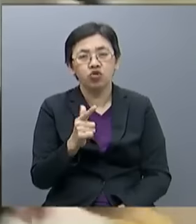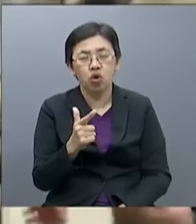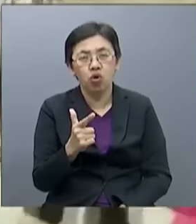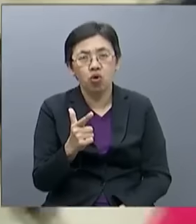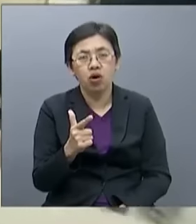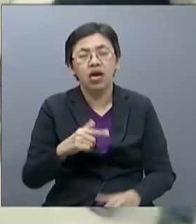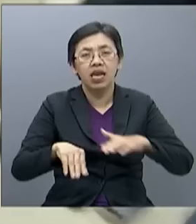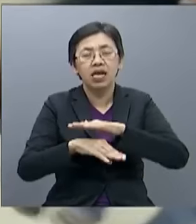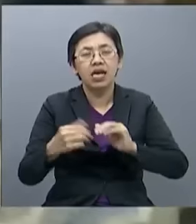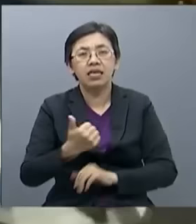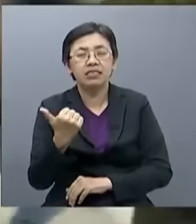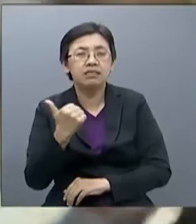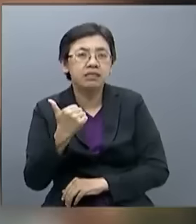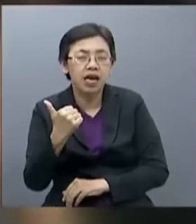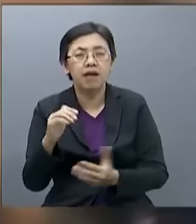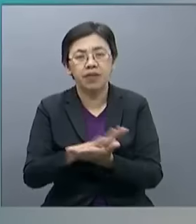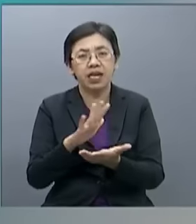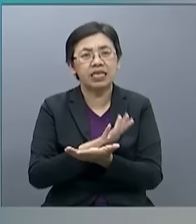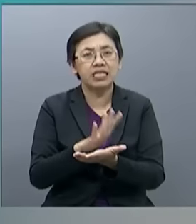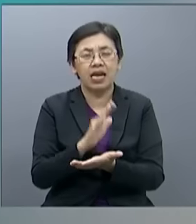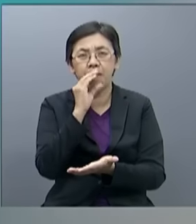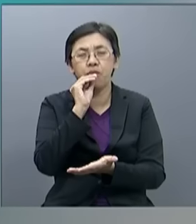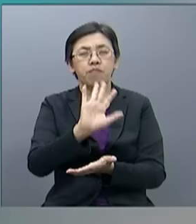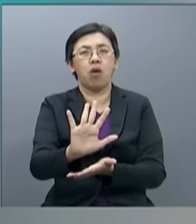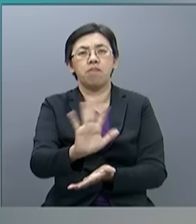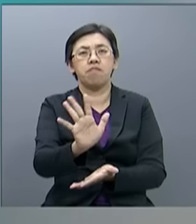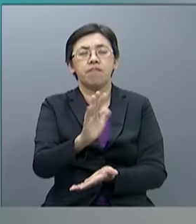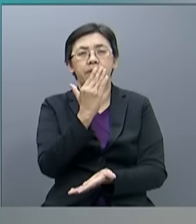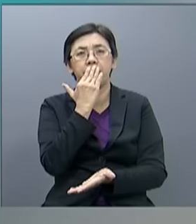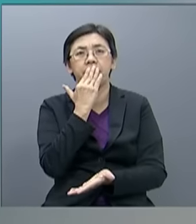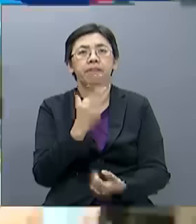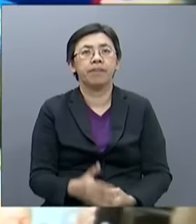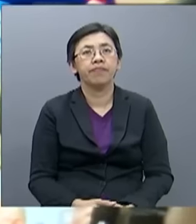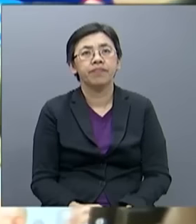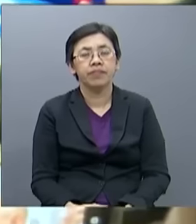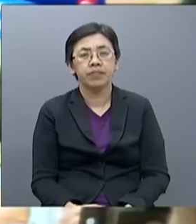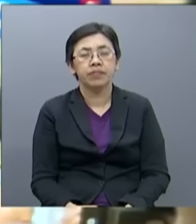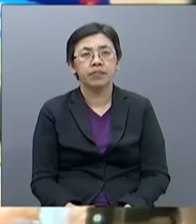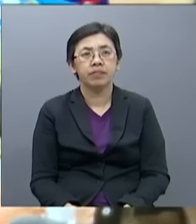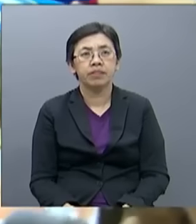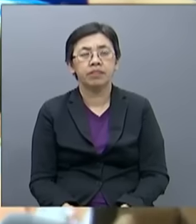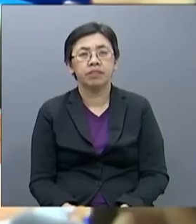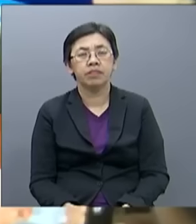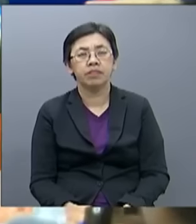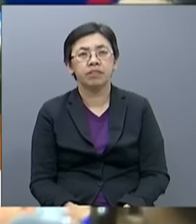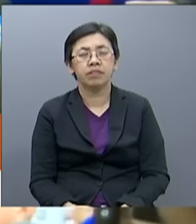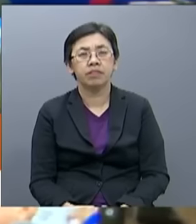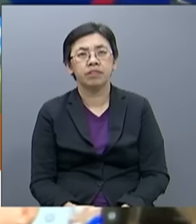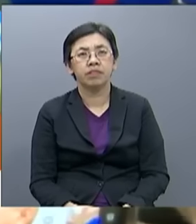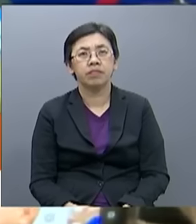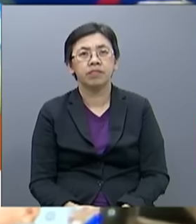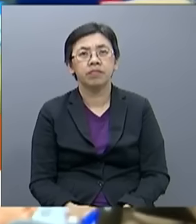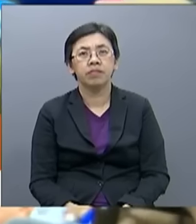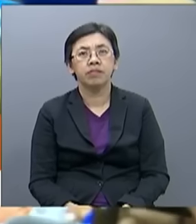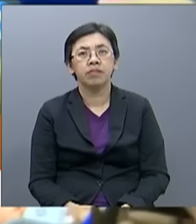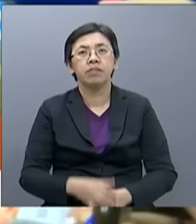และหลักฐานอื่นๆที่เป็นเอกสารที่ไม่สามารถเปิดเผยได้ค่ะ ภาพตำรวจเนี่ยในส่วนนี้ผู้บัญชาก็สั่